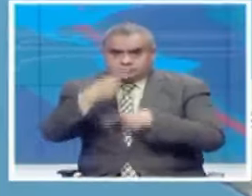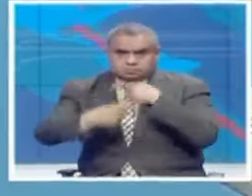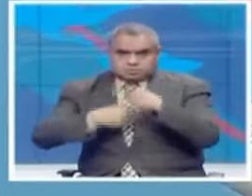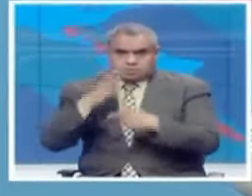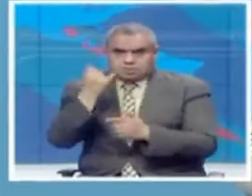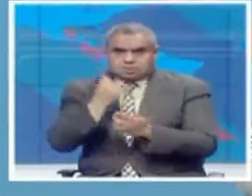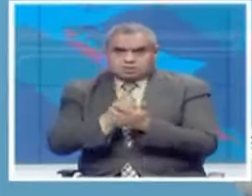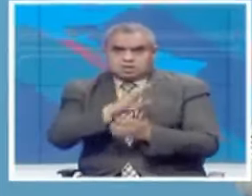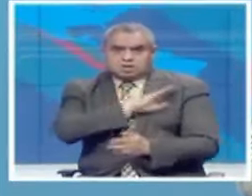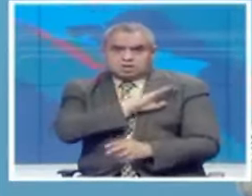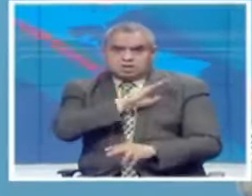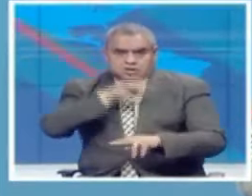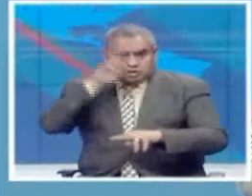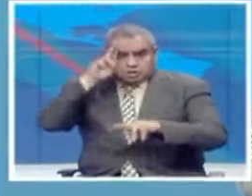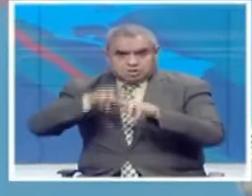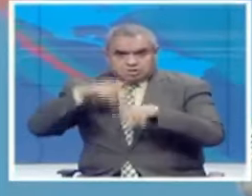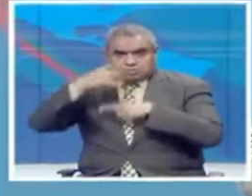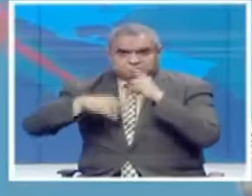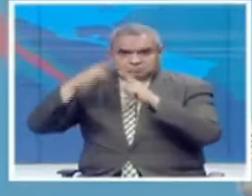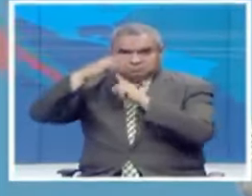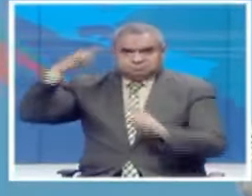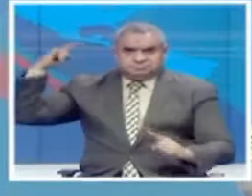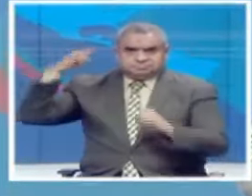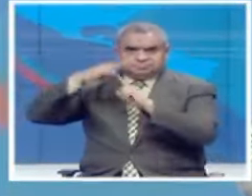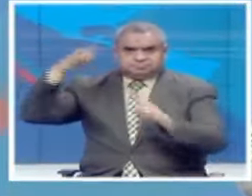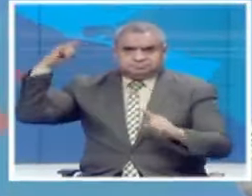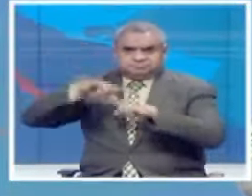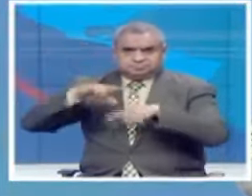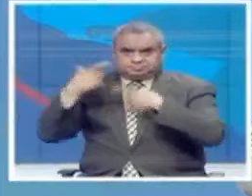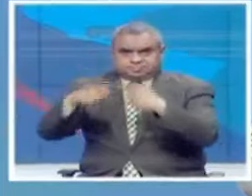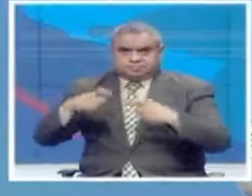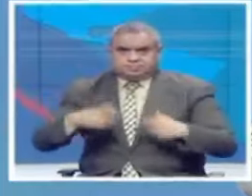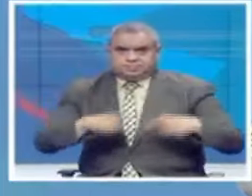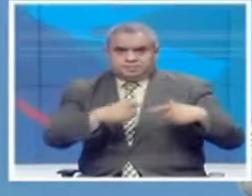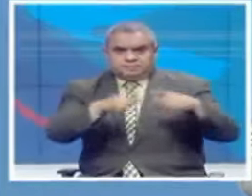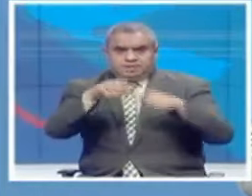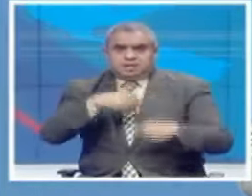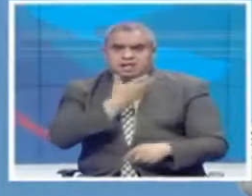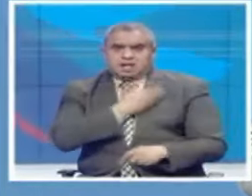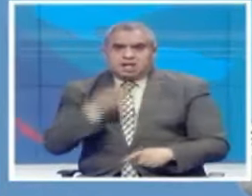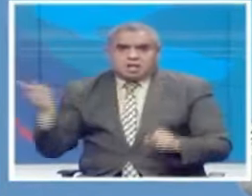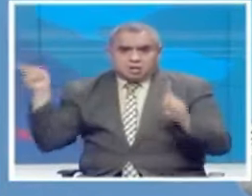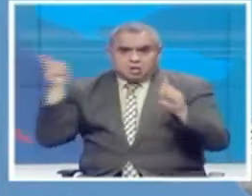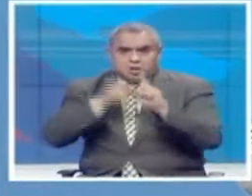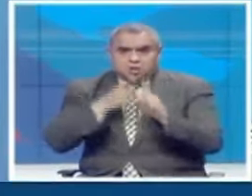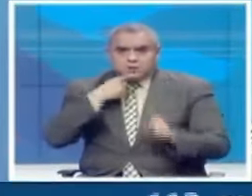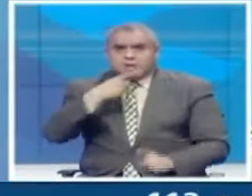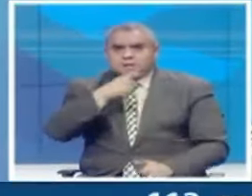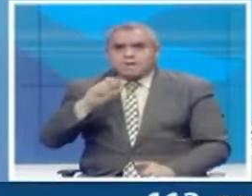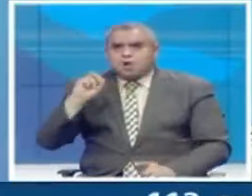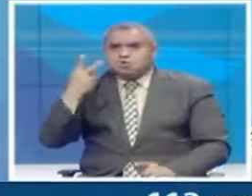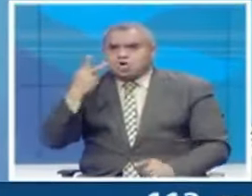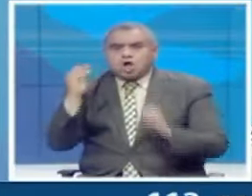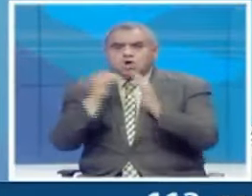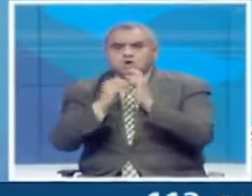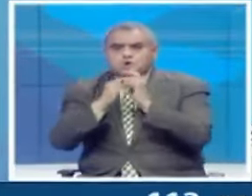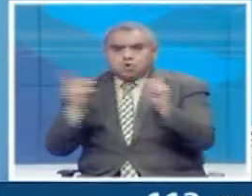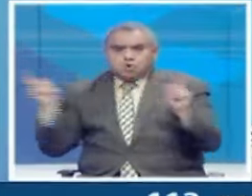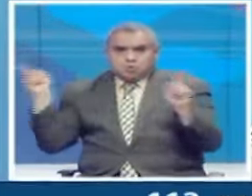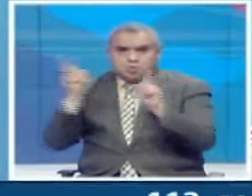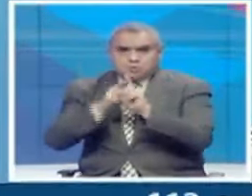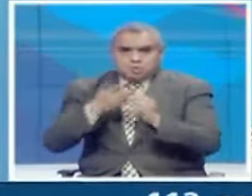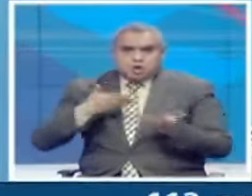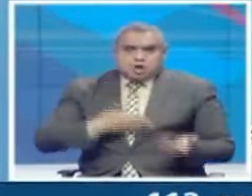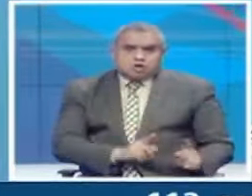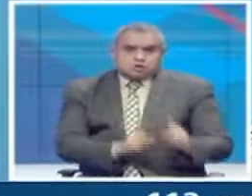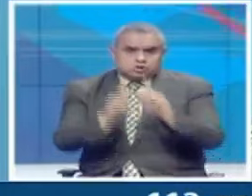تواصل قوات الاحتلال شن غارات مكثفة على أنحاء في قطاع غزة لليوم 112 على التوالي، ما أسفر عن سقوط